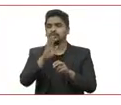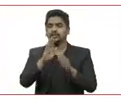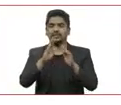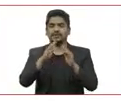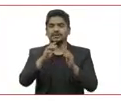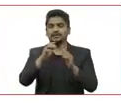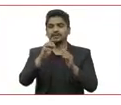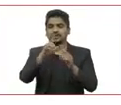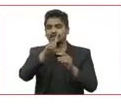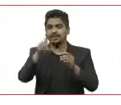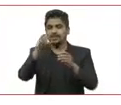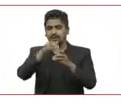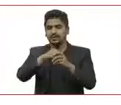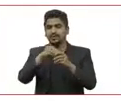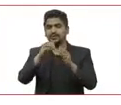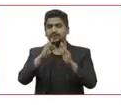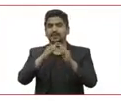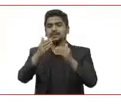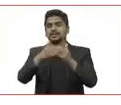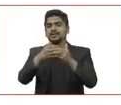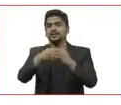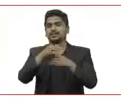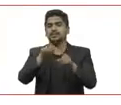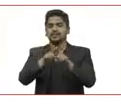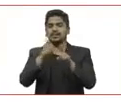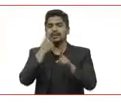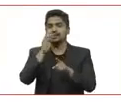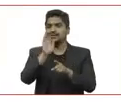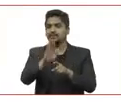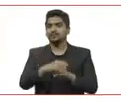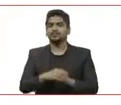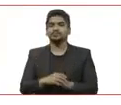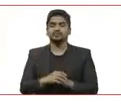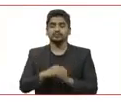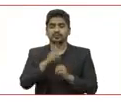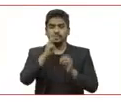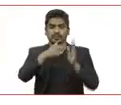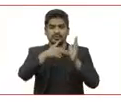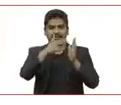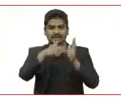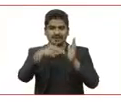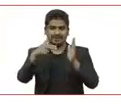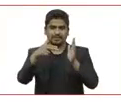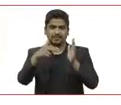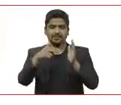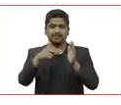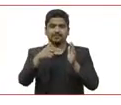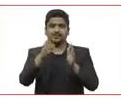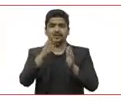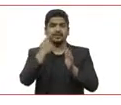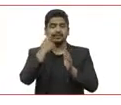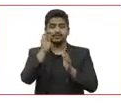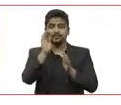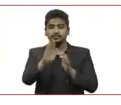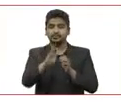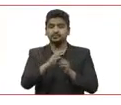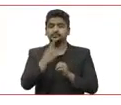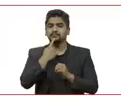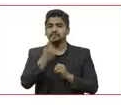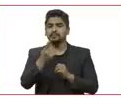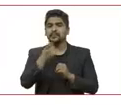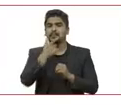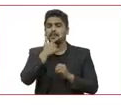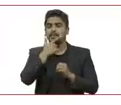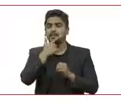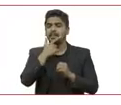छिमेकी राष्ट्रहरूमा पनि देखिँदै आएको छ। तपाईँले यो ग्राफमा यो स्लाइडमा के देख्नुहुन्छ भने